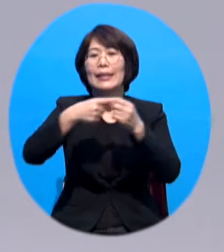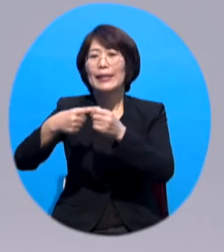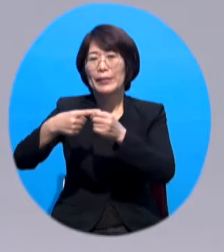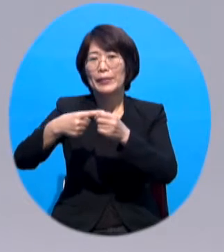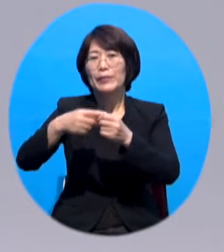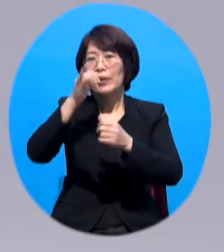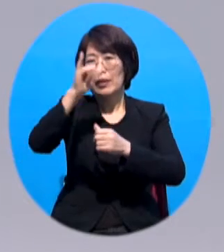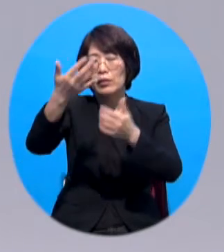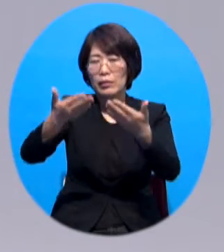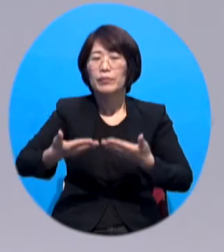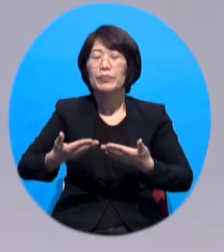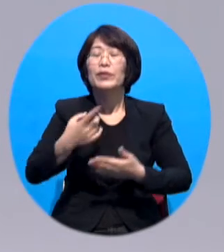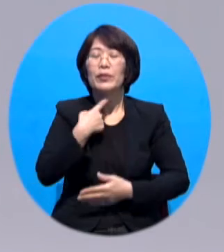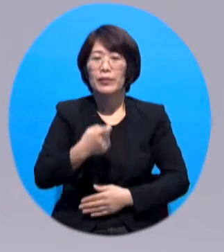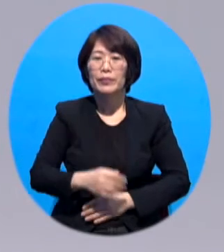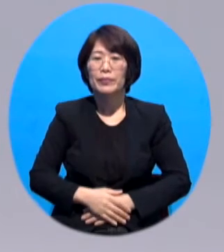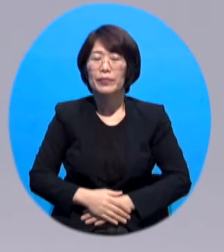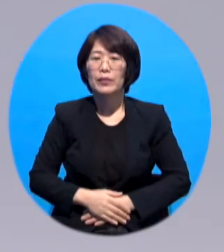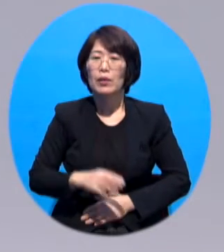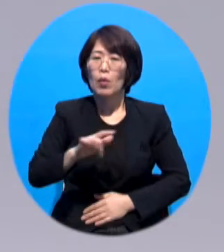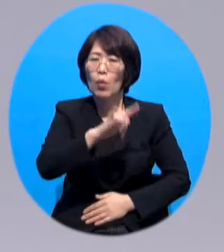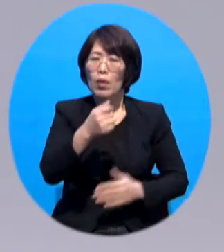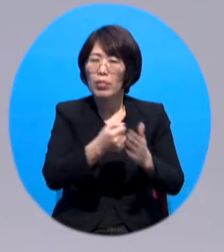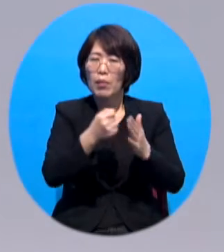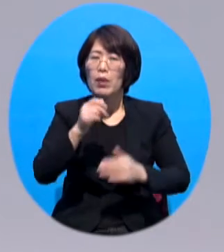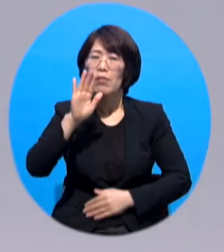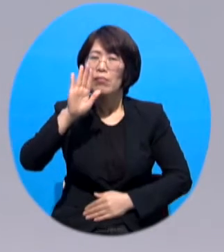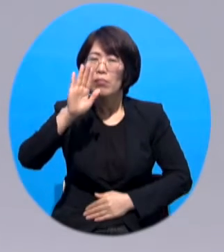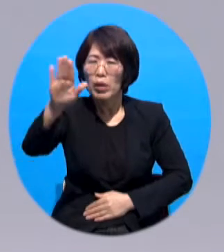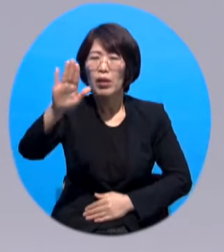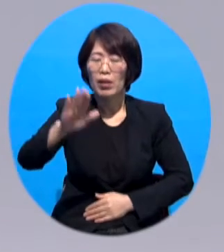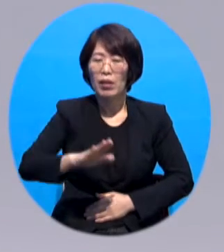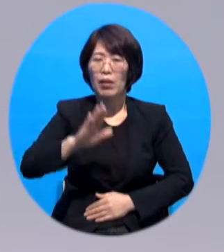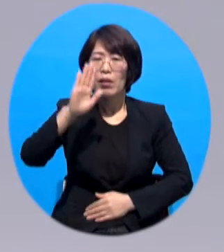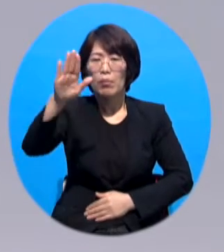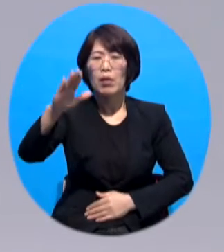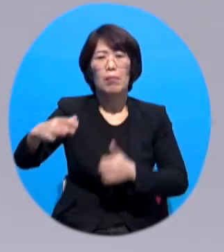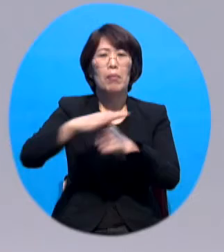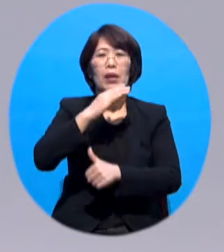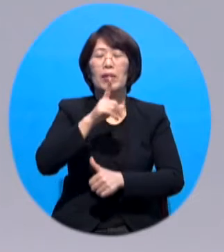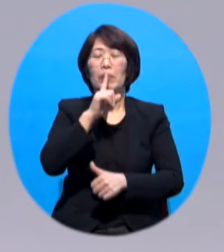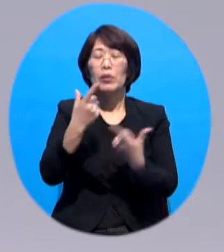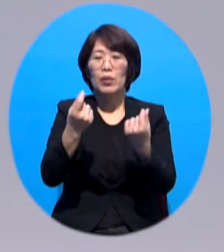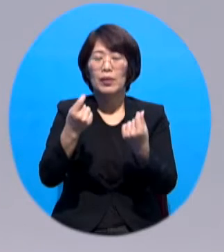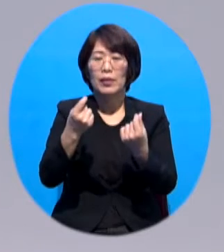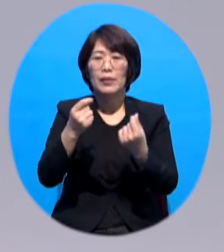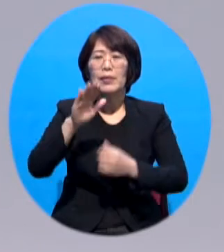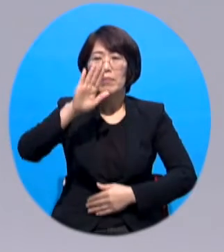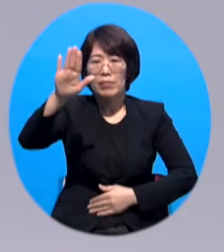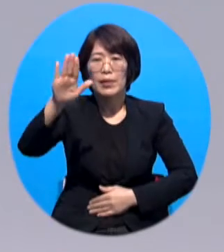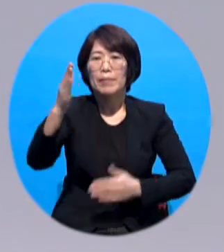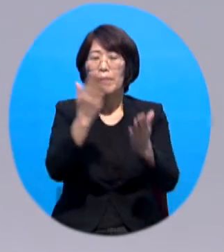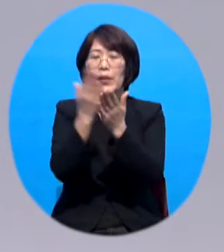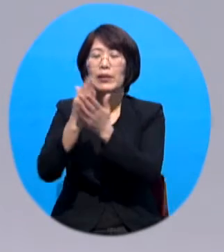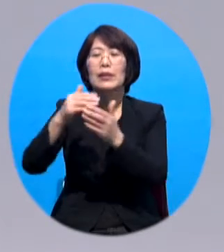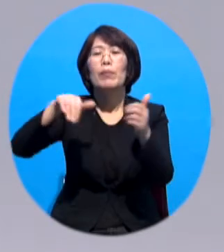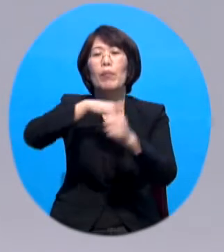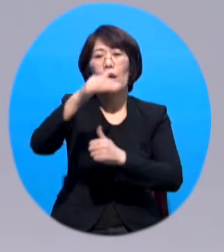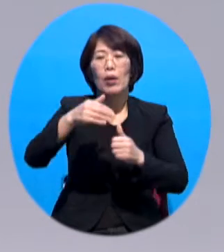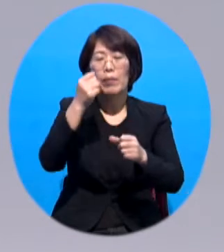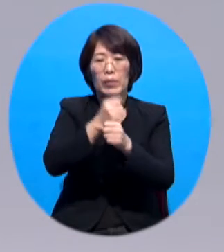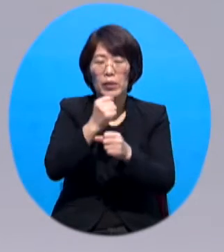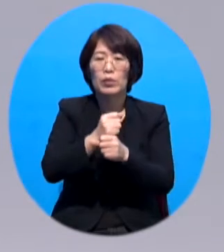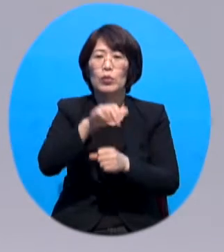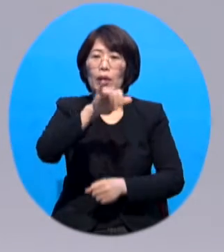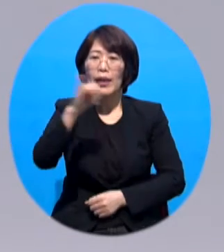바 있습니다 그리고 코로나 때문에 미래가 찾아왔다고 하잖아요 그래서 미래 교육 기반을 조성해야 됩니다 ai 보조 교사 도입